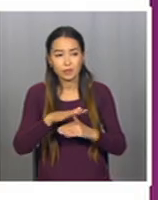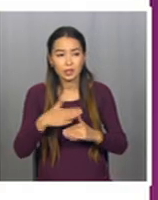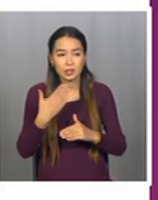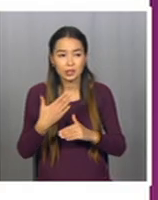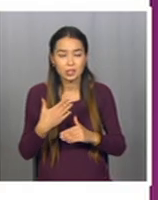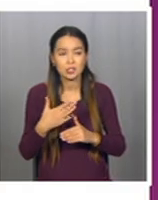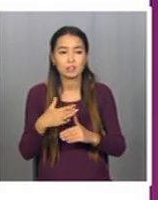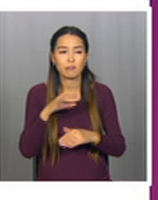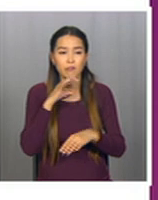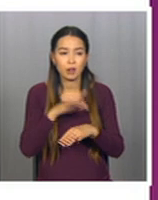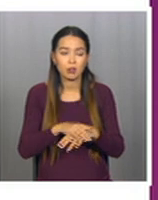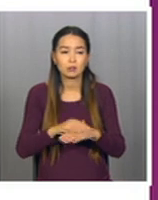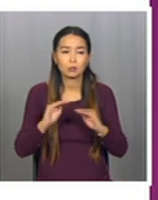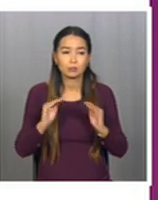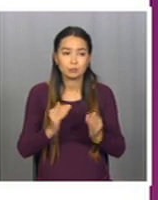сияқты